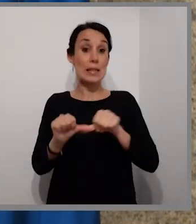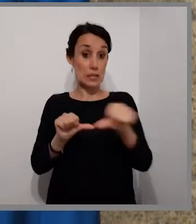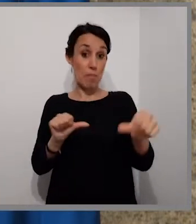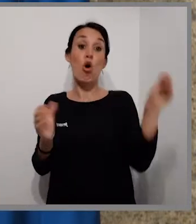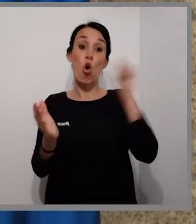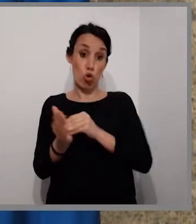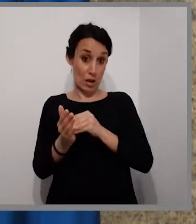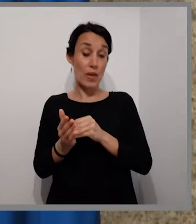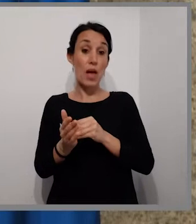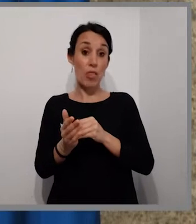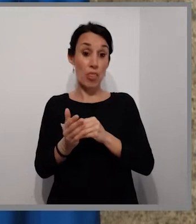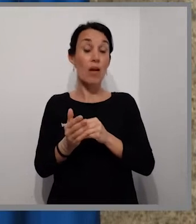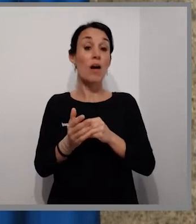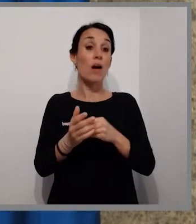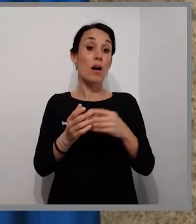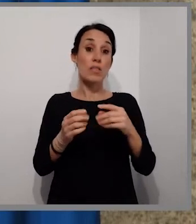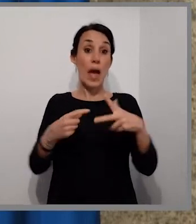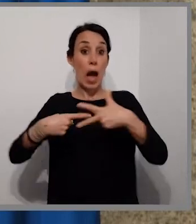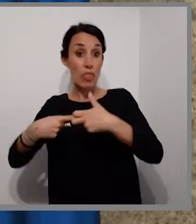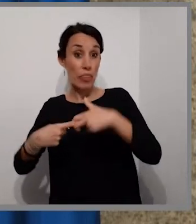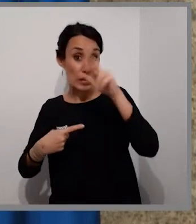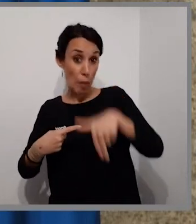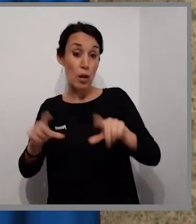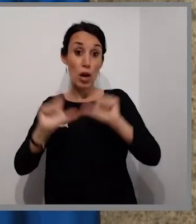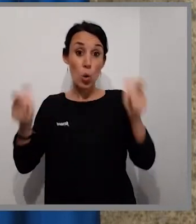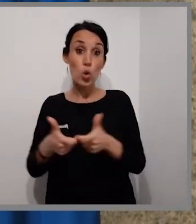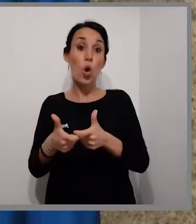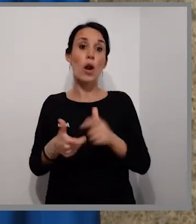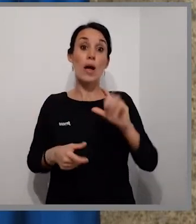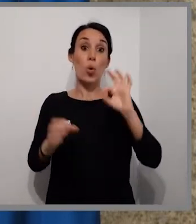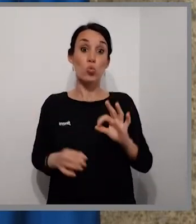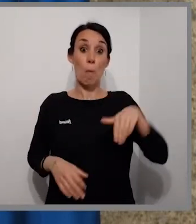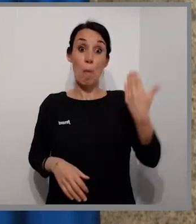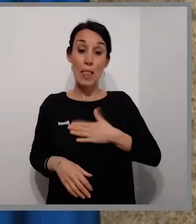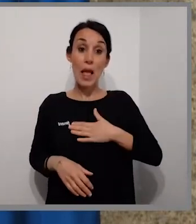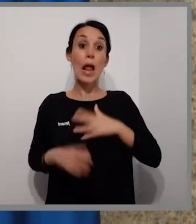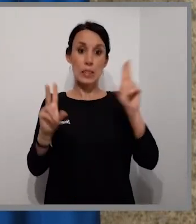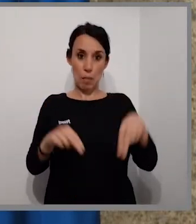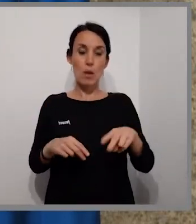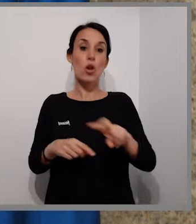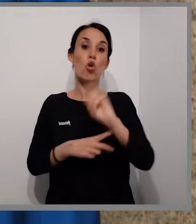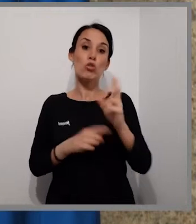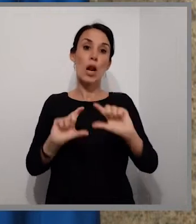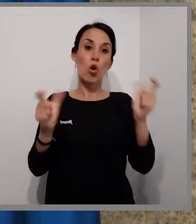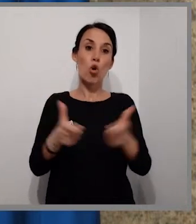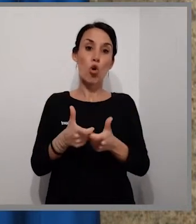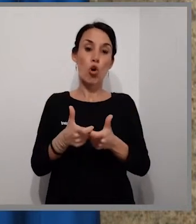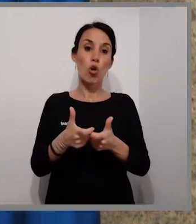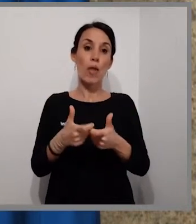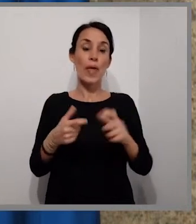una altra conferència multilateral d'Hisenda i una, demà mateix, continuarà ja ben